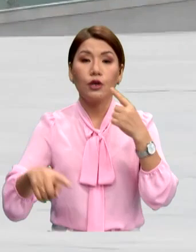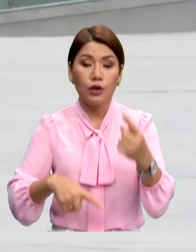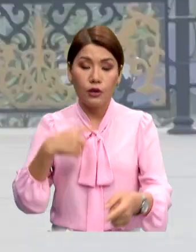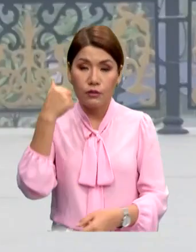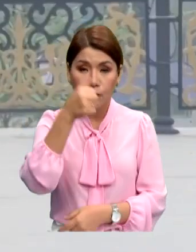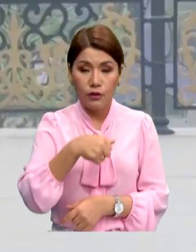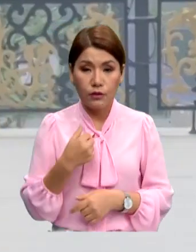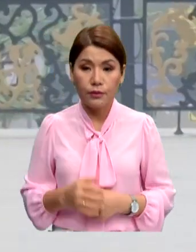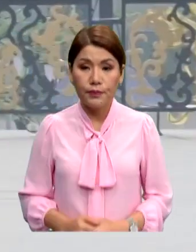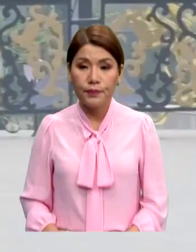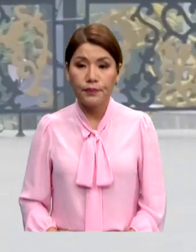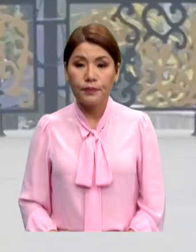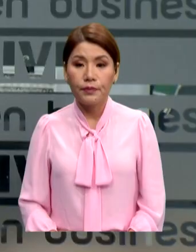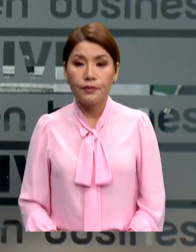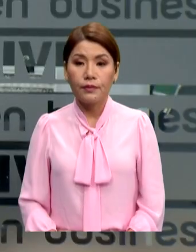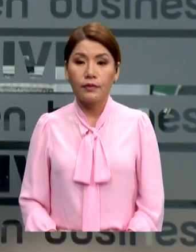году.